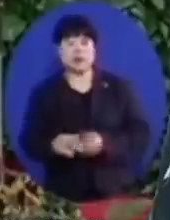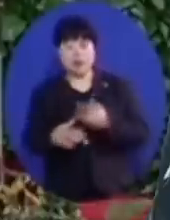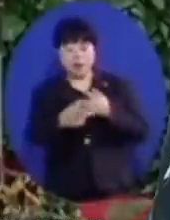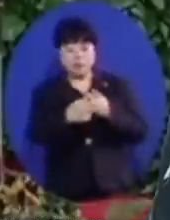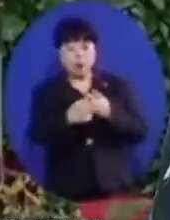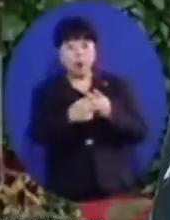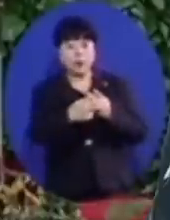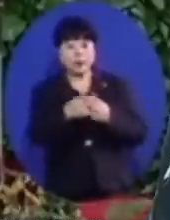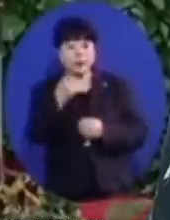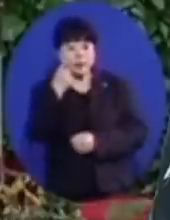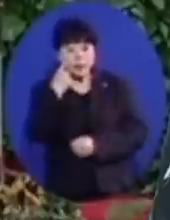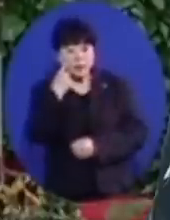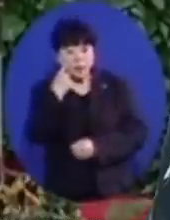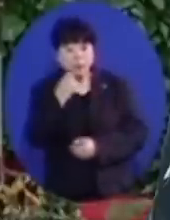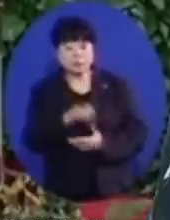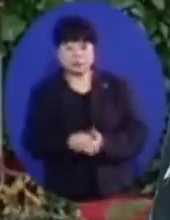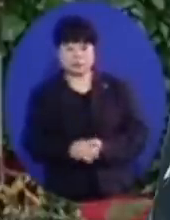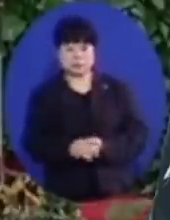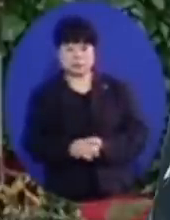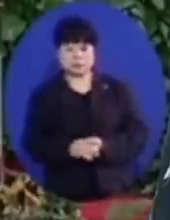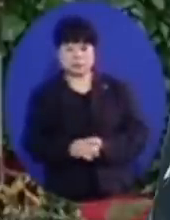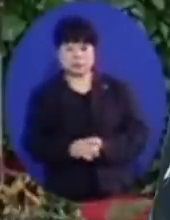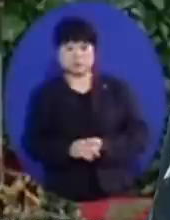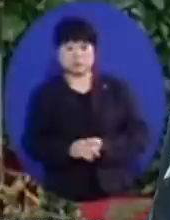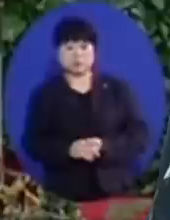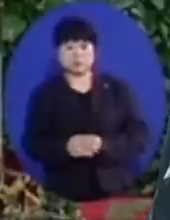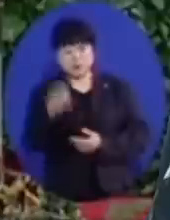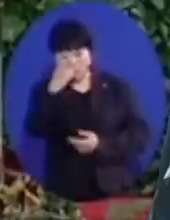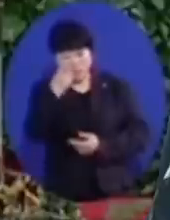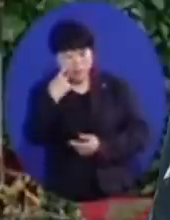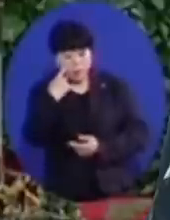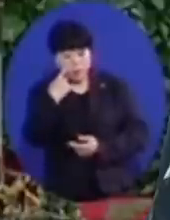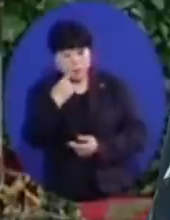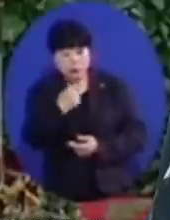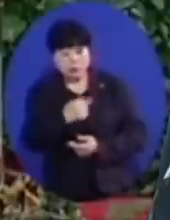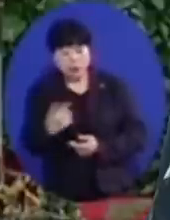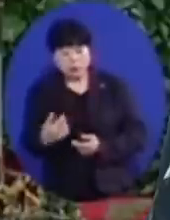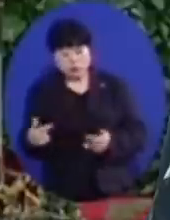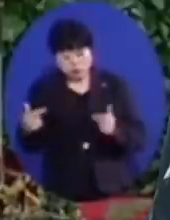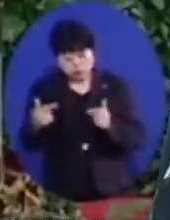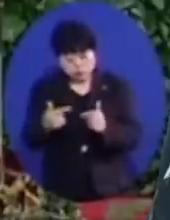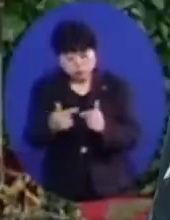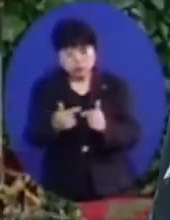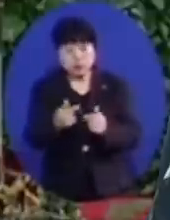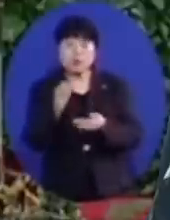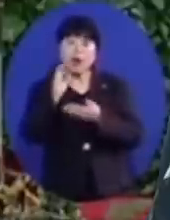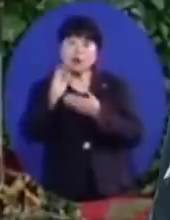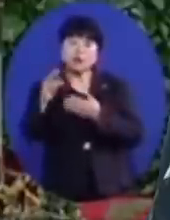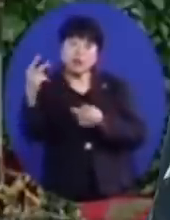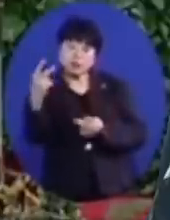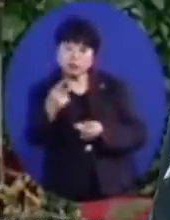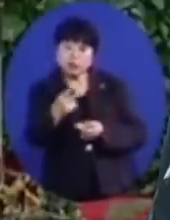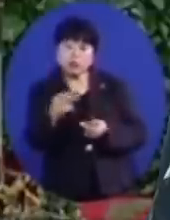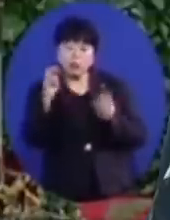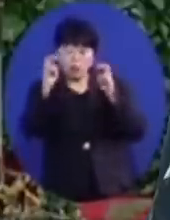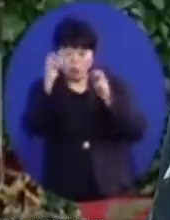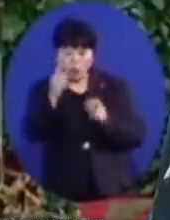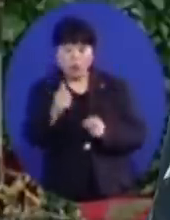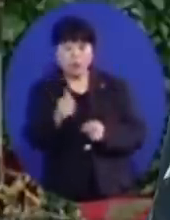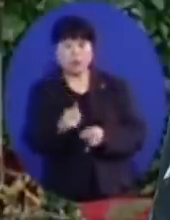사정지음의 병원에 응급실에서 가서 간단한 조치를 하고 통증은 가라앉았습니다 그러다 며칠이 지나자 회사에서